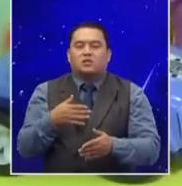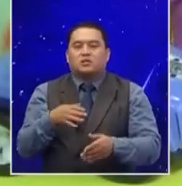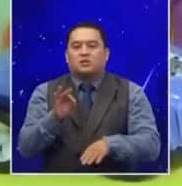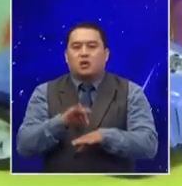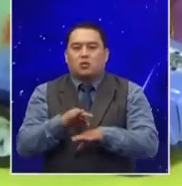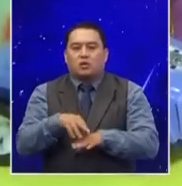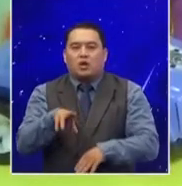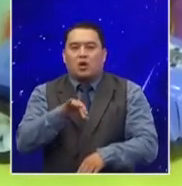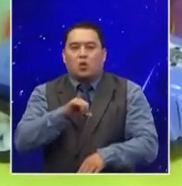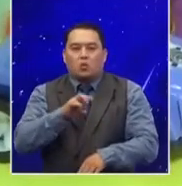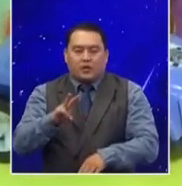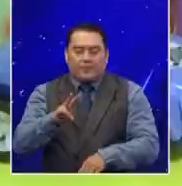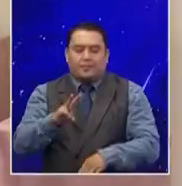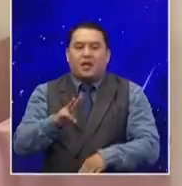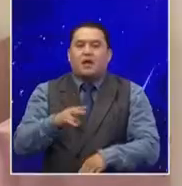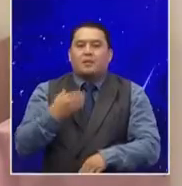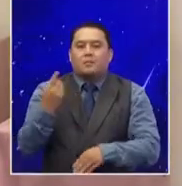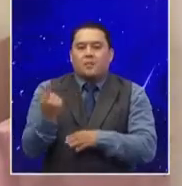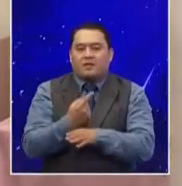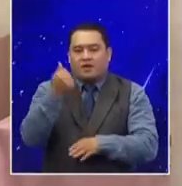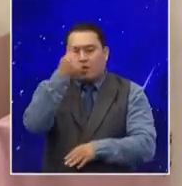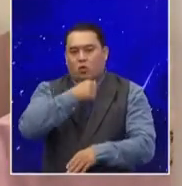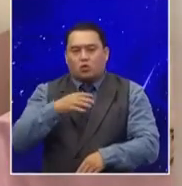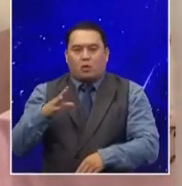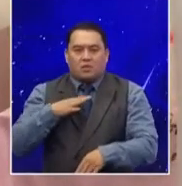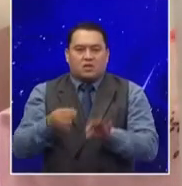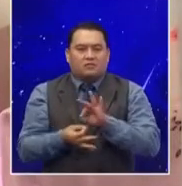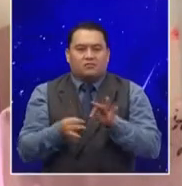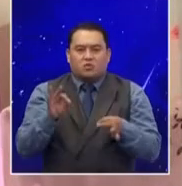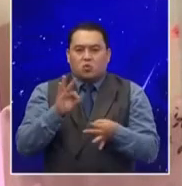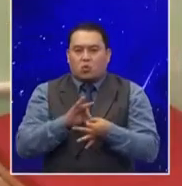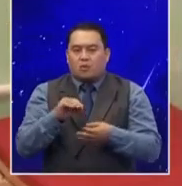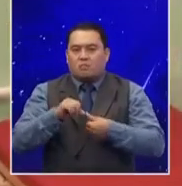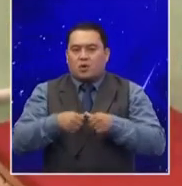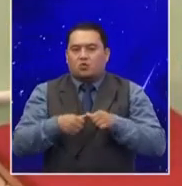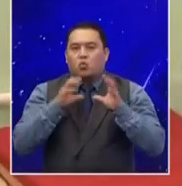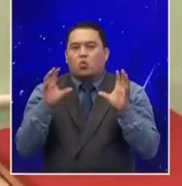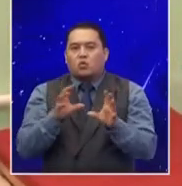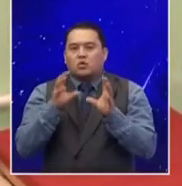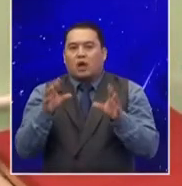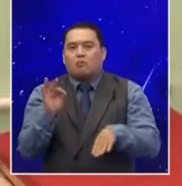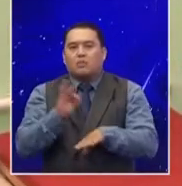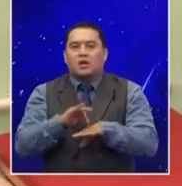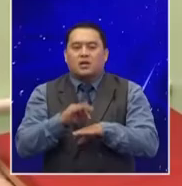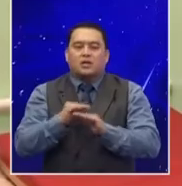синдромом Дауна. Как признается Луиза, в первые годы ей было очень сложно вести постоянный уход за больными